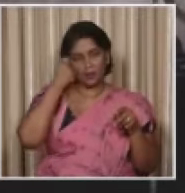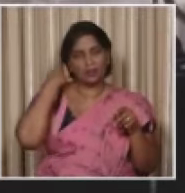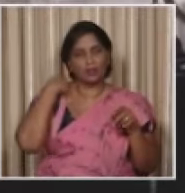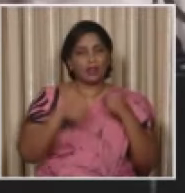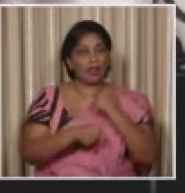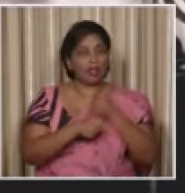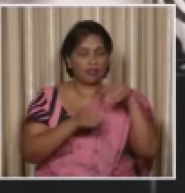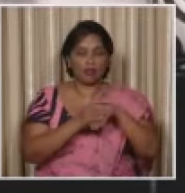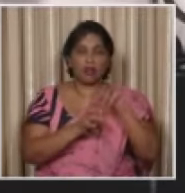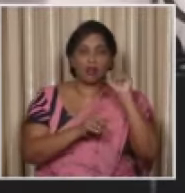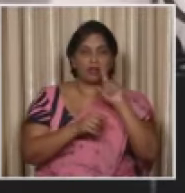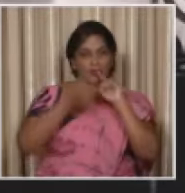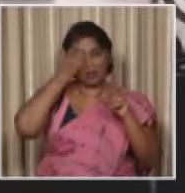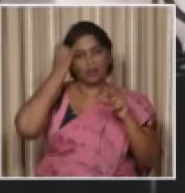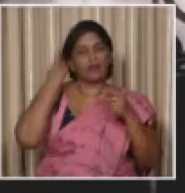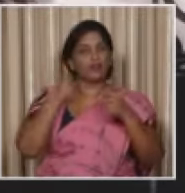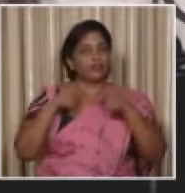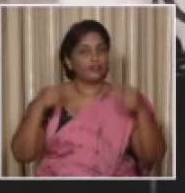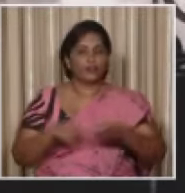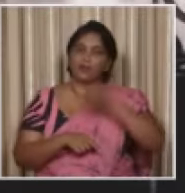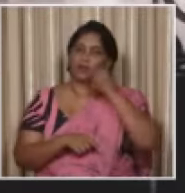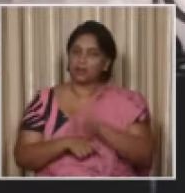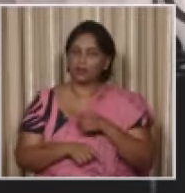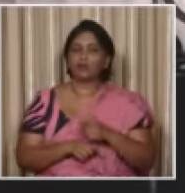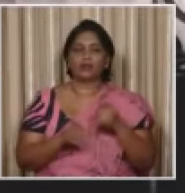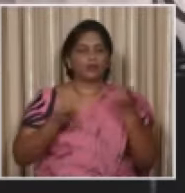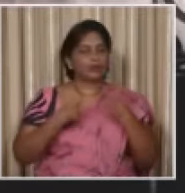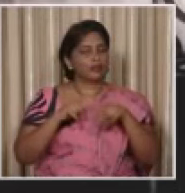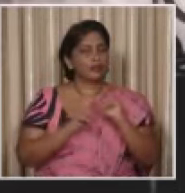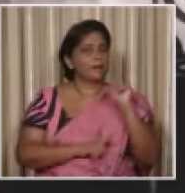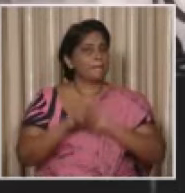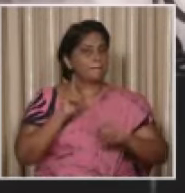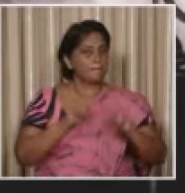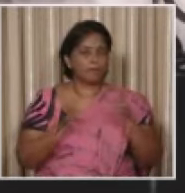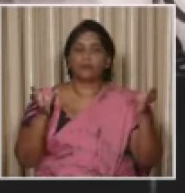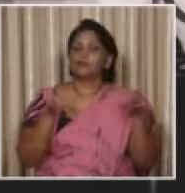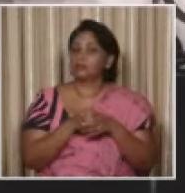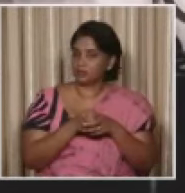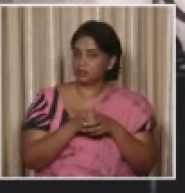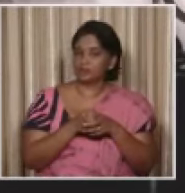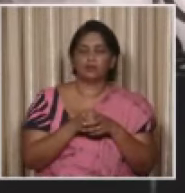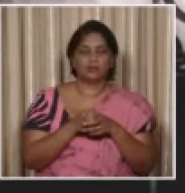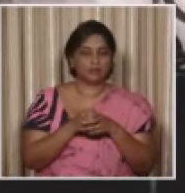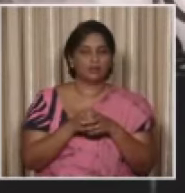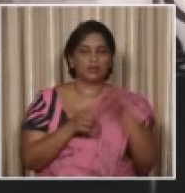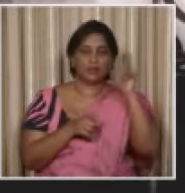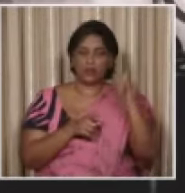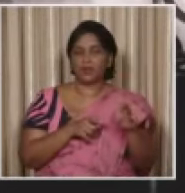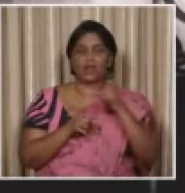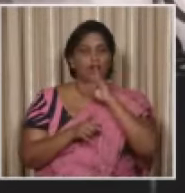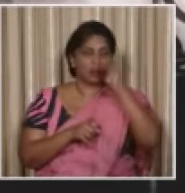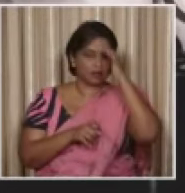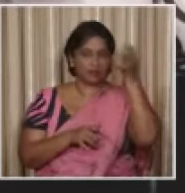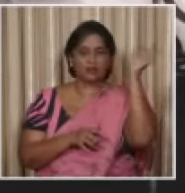आंडुपक्षेन नम योजना करला विपक्षेन नम स्थिर करला समस्त पार्लिमेंतु एकट एकतु वेला एतुमा मे कथानायक